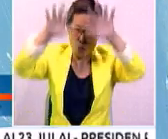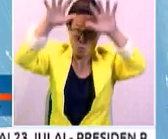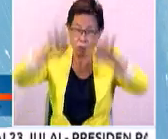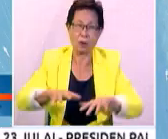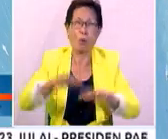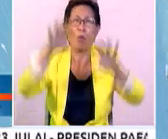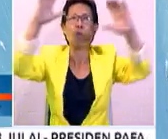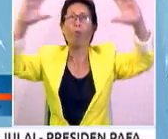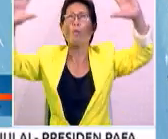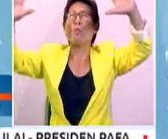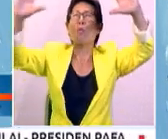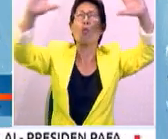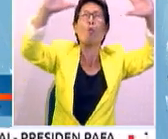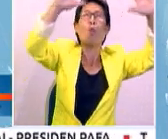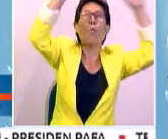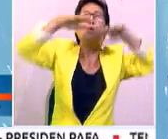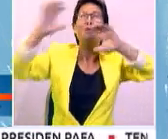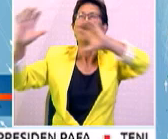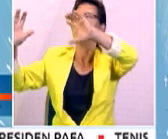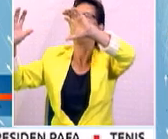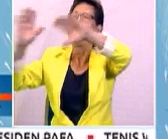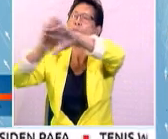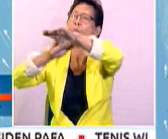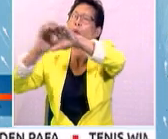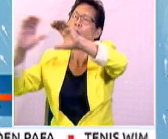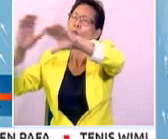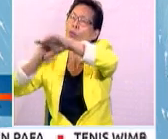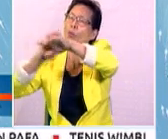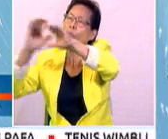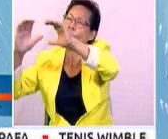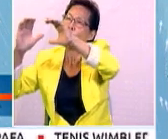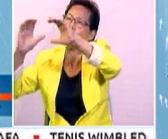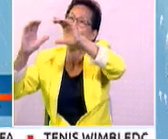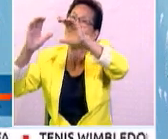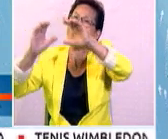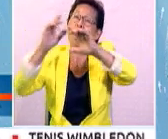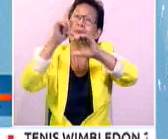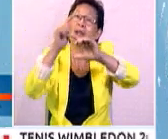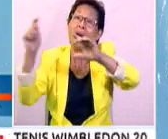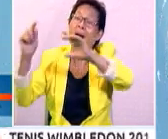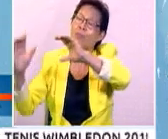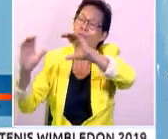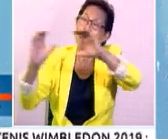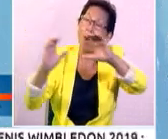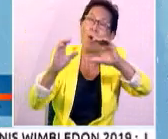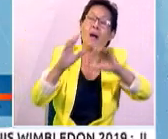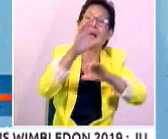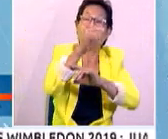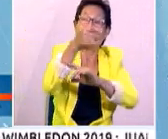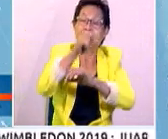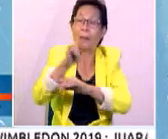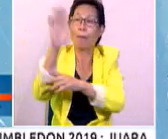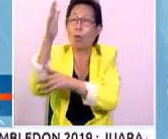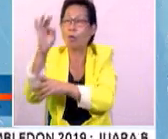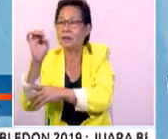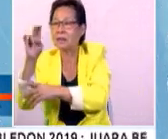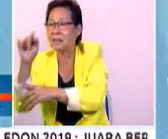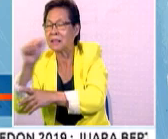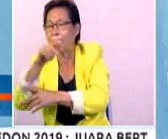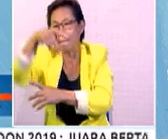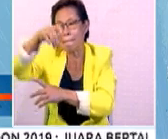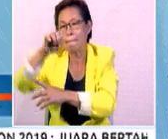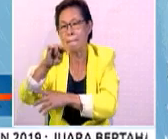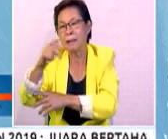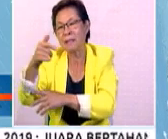awan hujan yang sedang bergerak ke perlahan-lahan ke arah tenggara, dijangkakan daerah Yan, Pokok Sena dan juga Pendang